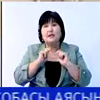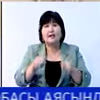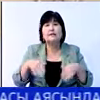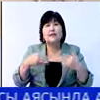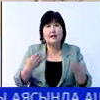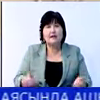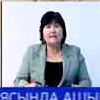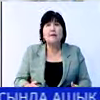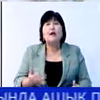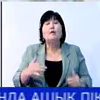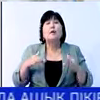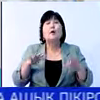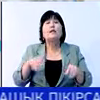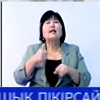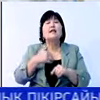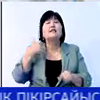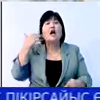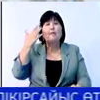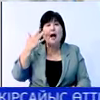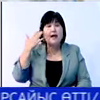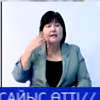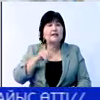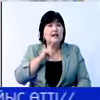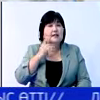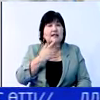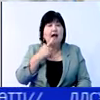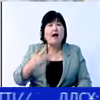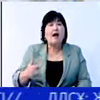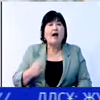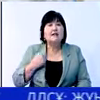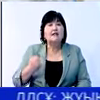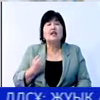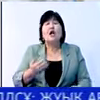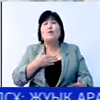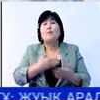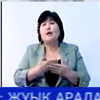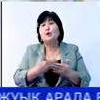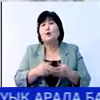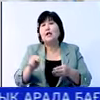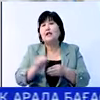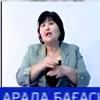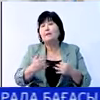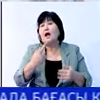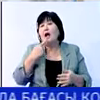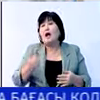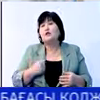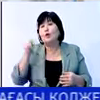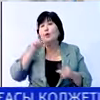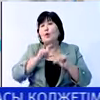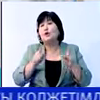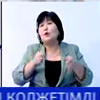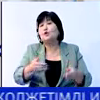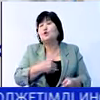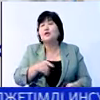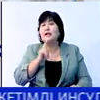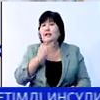Бұл қозғалысының негізгі мақсаты жастарға әскери патриоттық тәрбие беру, одан кейін осы әскери оқу орнына түскісі келетін